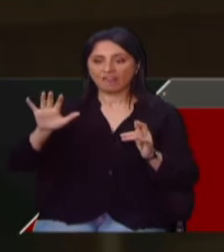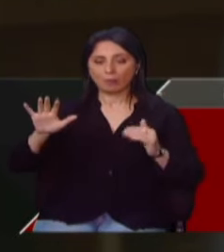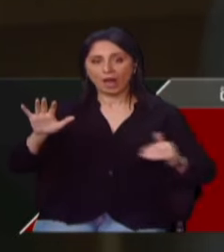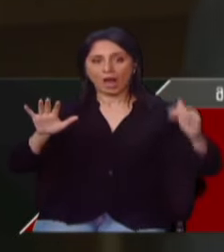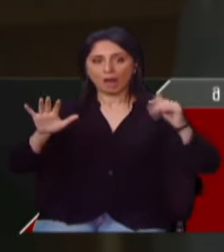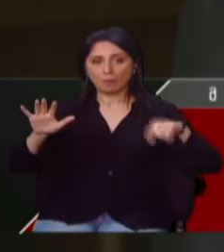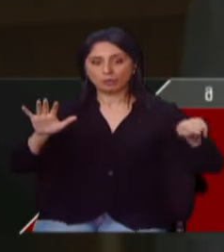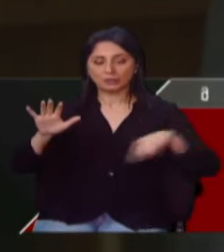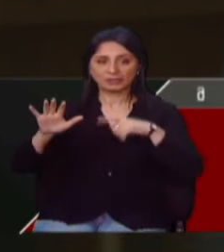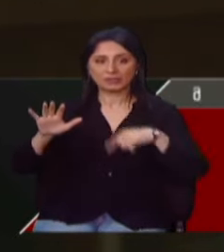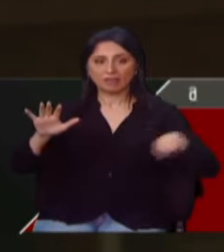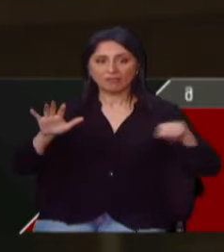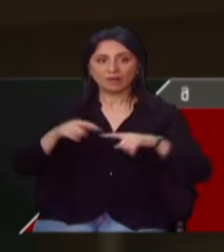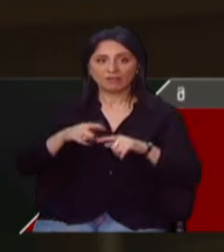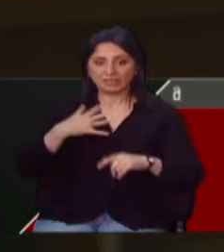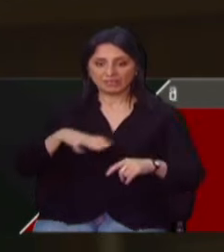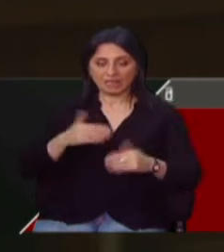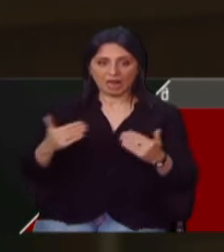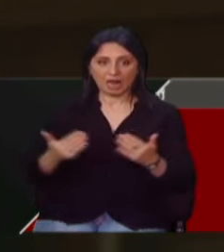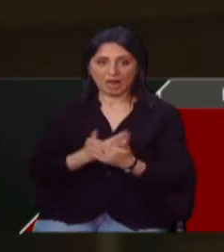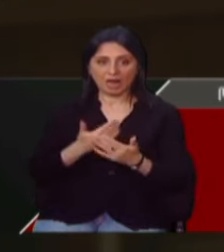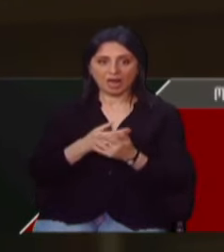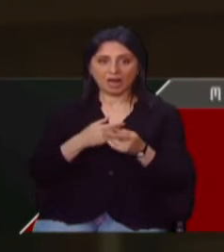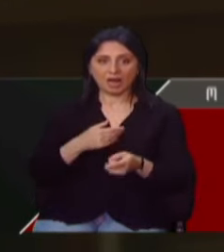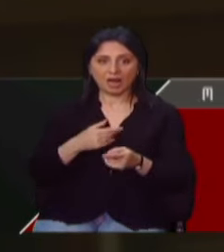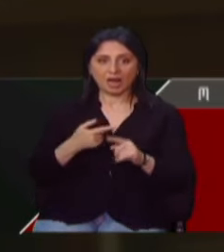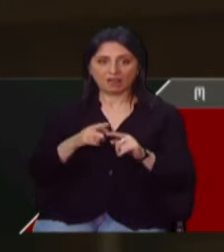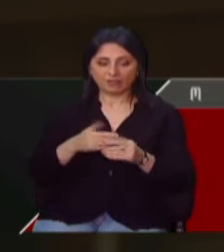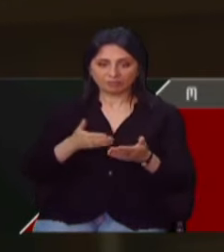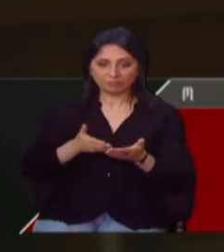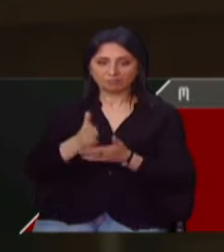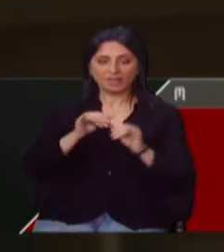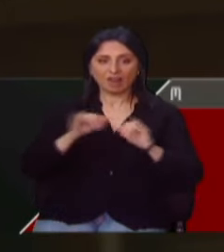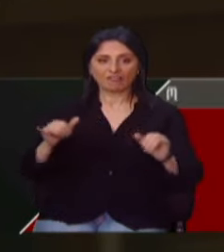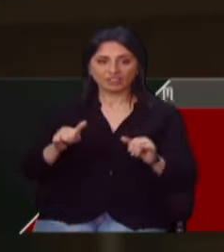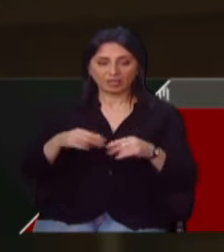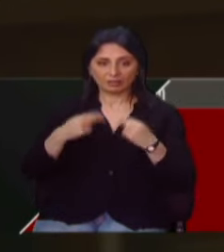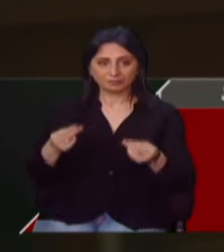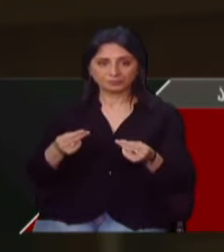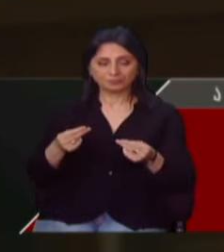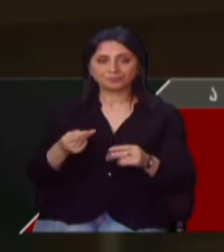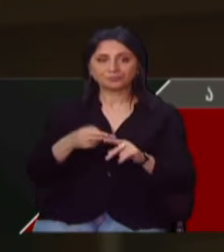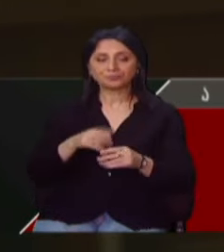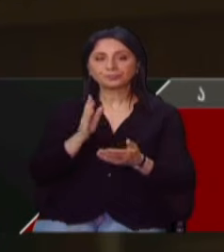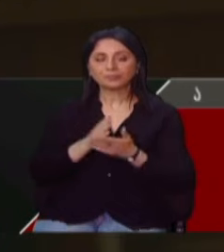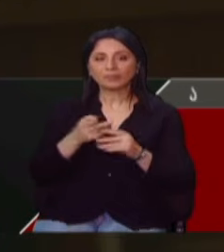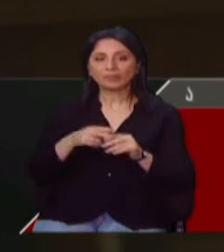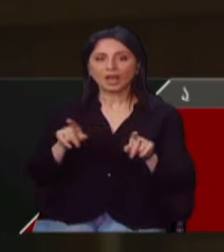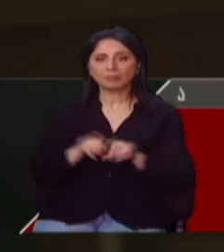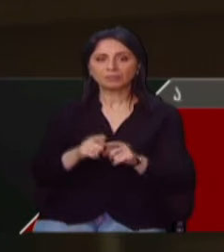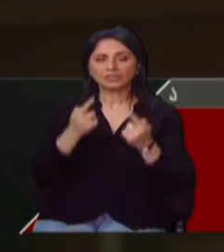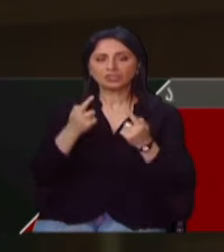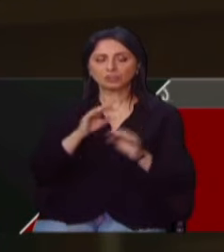აღმოსავლეთს შორის, საქართველო დღეს ახალ, როიტყვიან, იმპულს და ახალ განვითარებას იძენს. Ეს არის იმდაგვარი